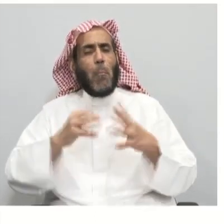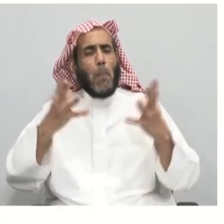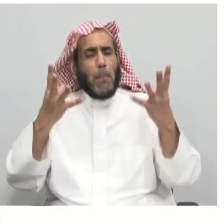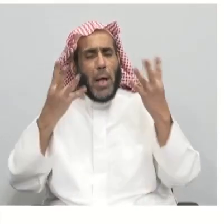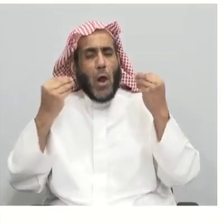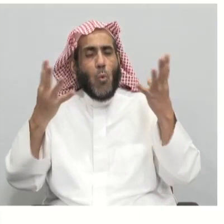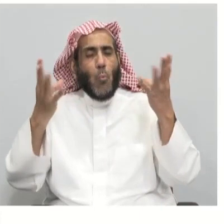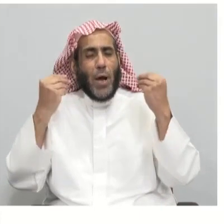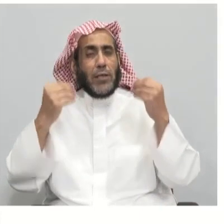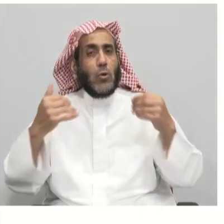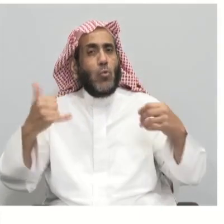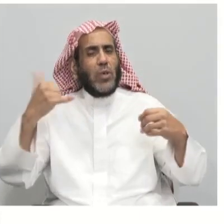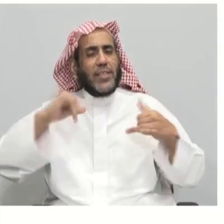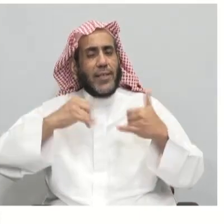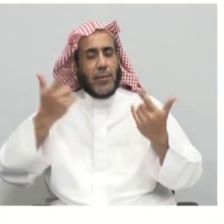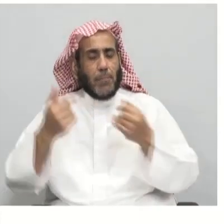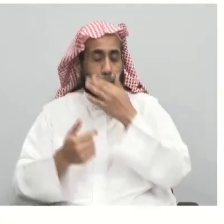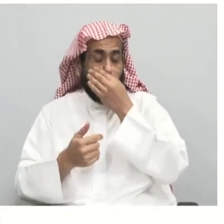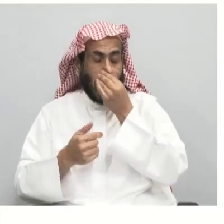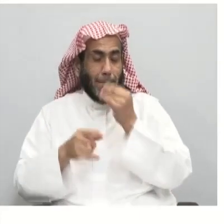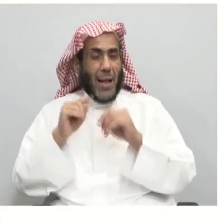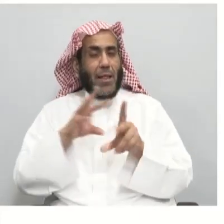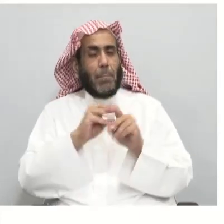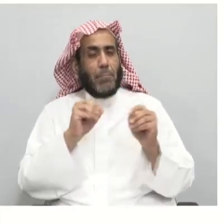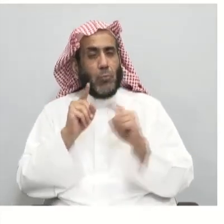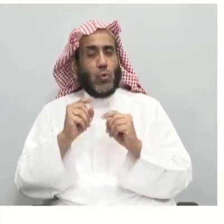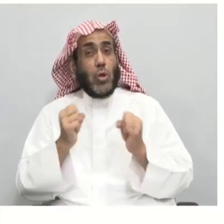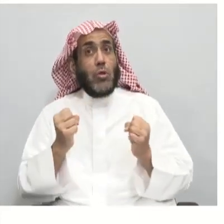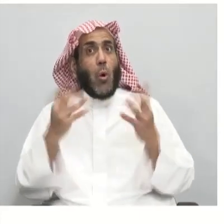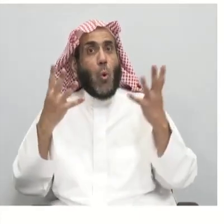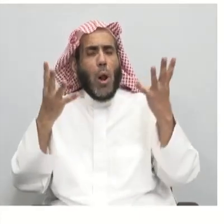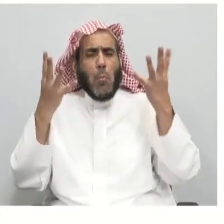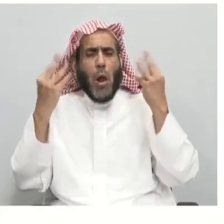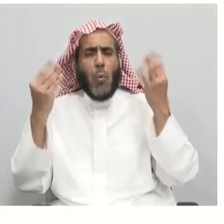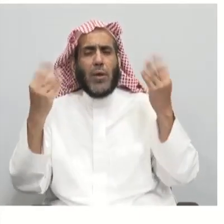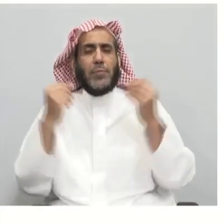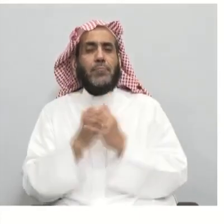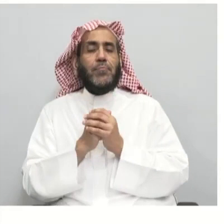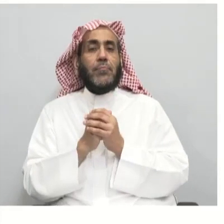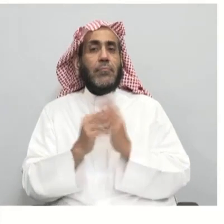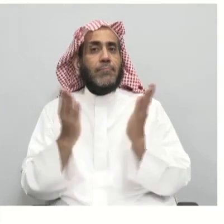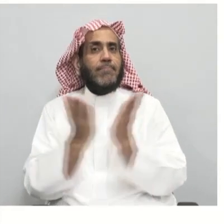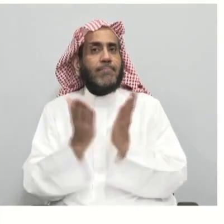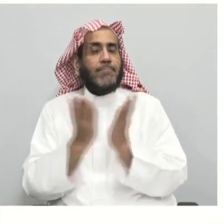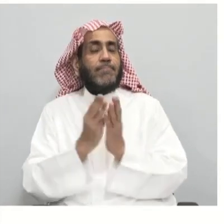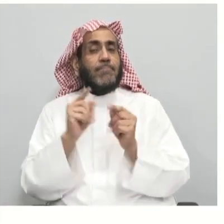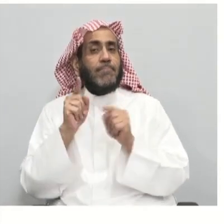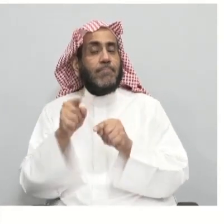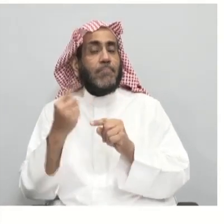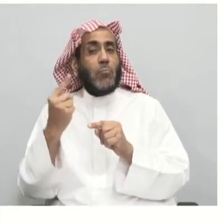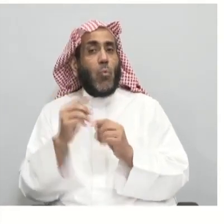المعلومات والاتصالات اذا هذا المقصود بالثوره المعلوماتيه درسنا هذه الوحده